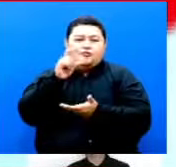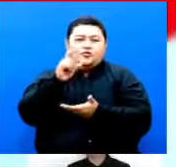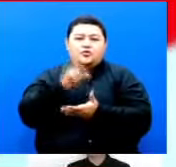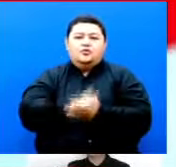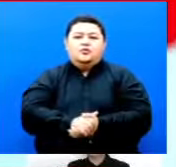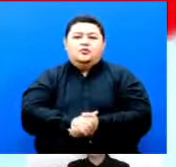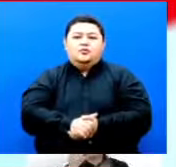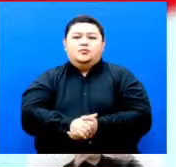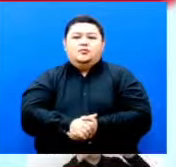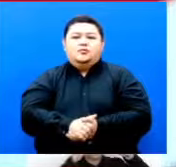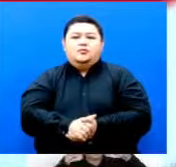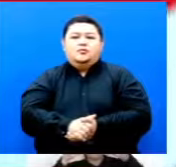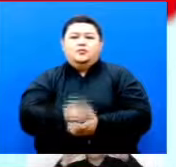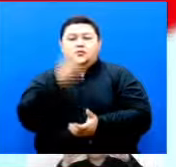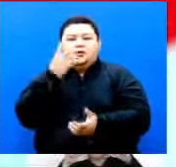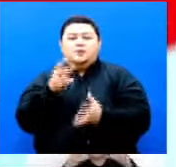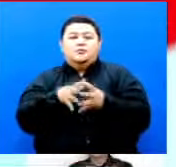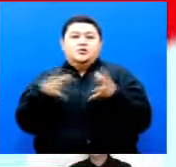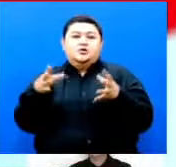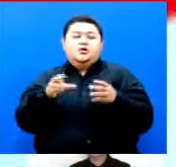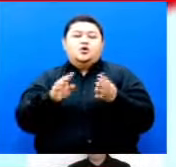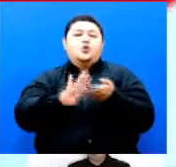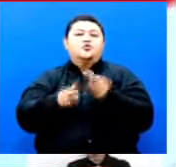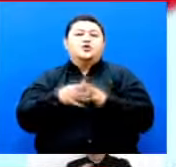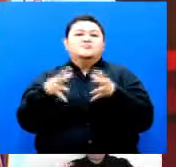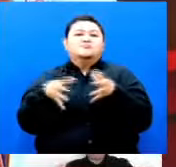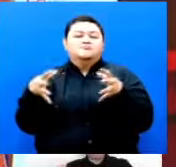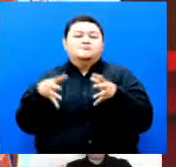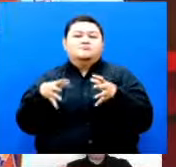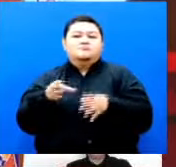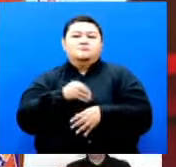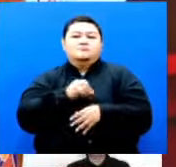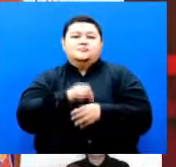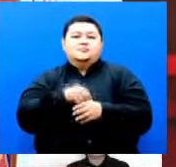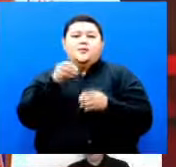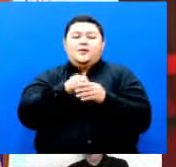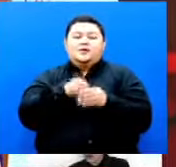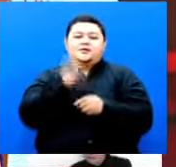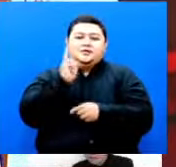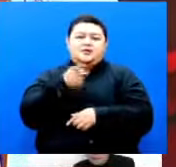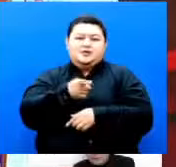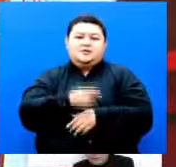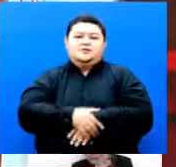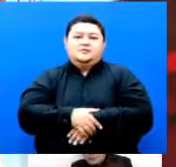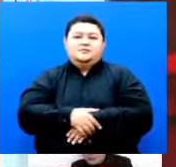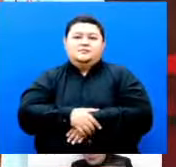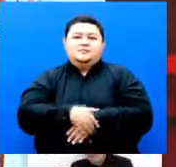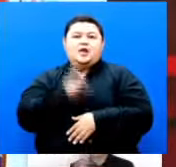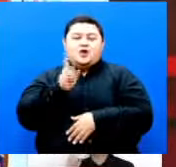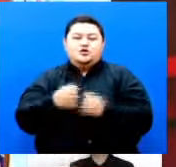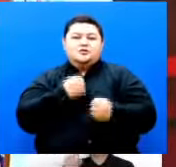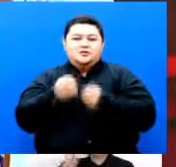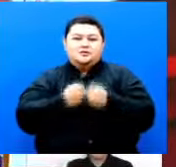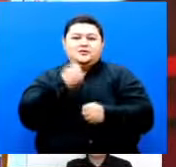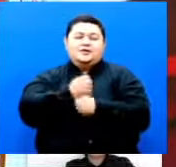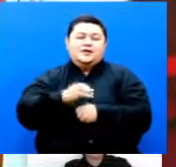ternyatakomunitasmerekasangatbesar, danmerekamendapatkanpenghasilandariitu. Itulahyang